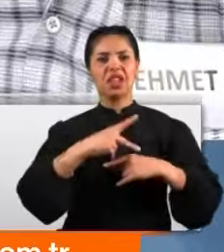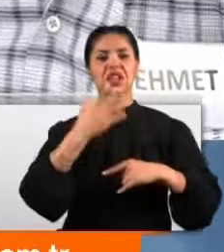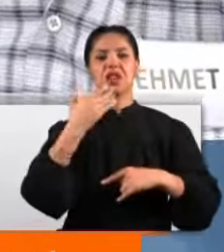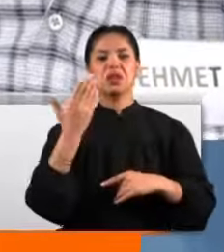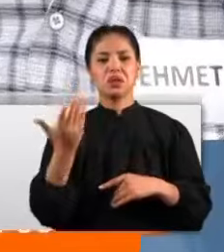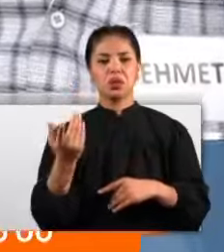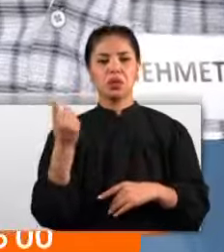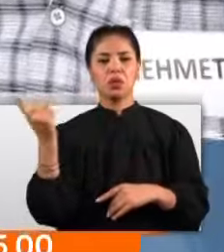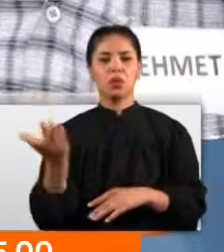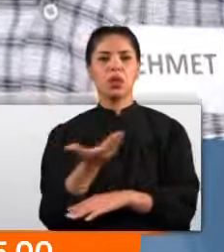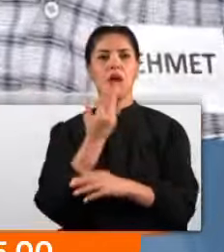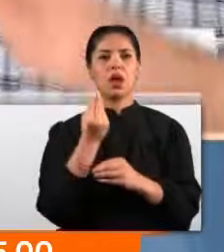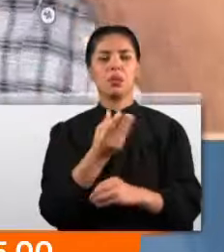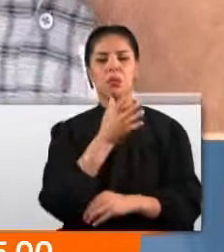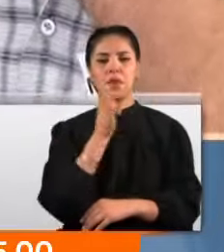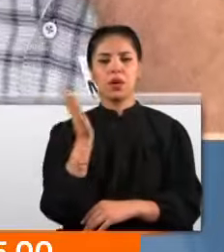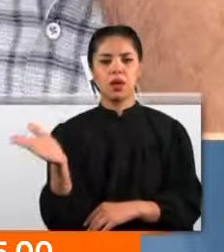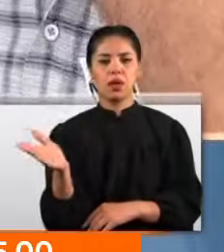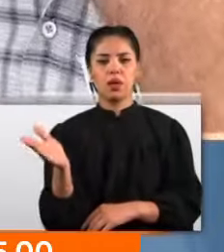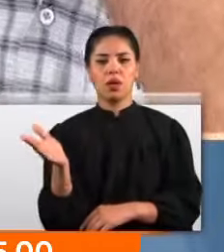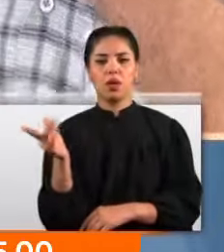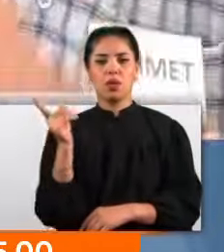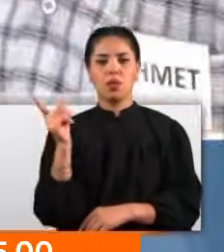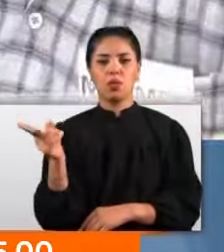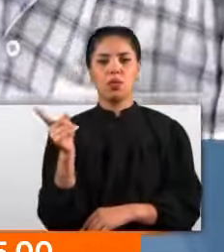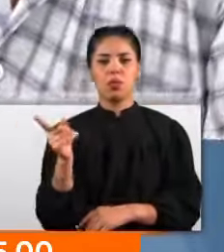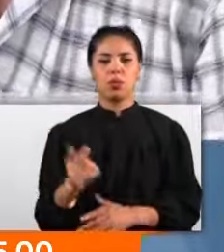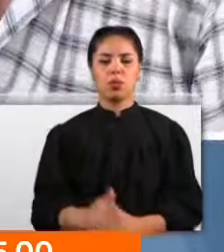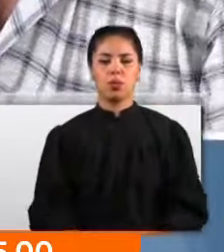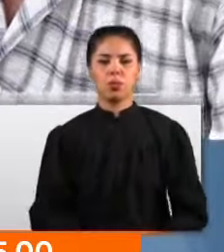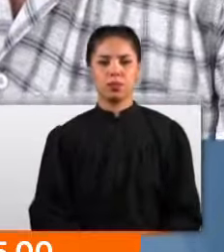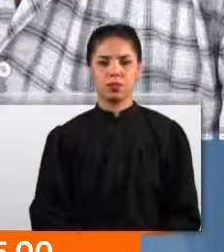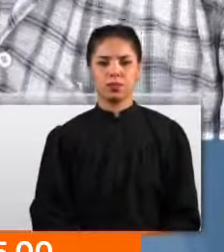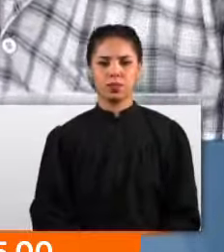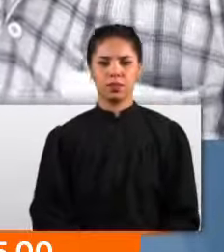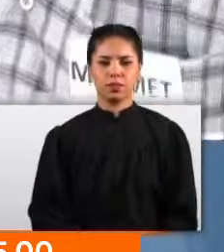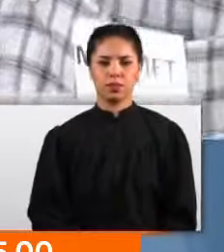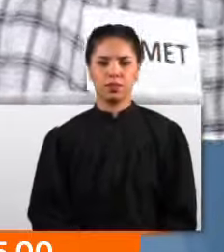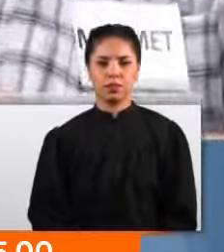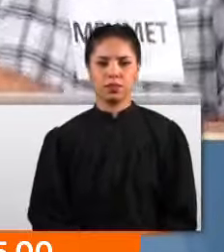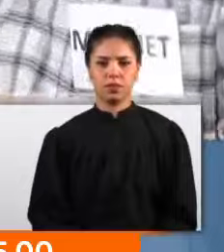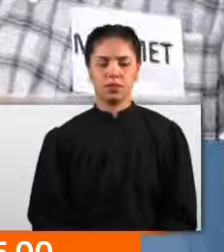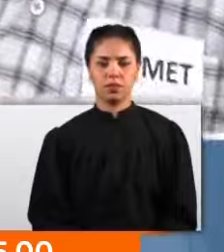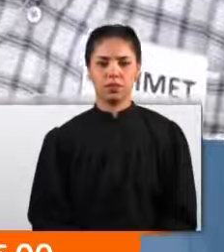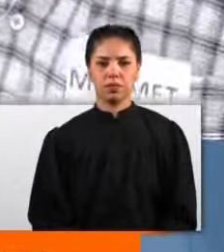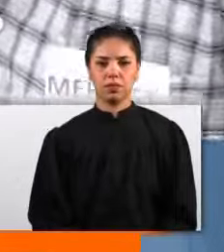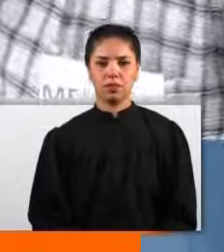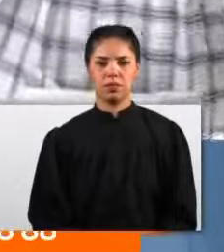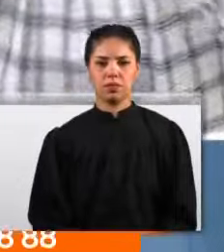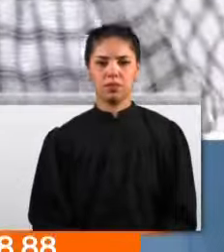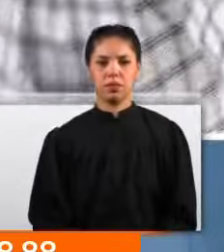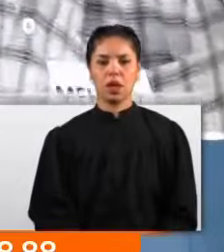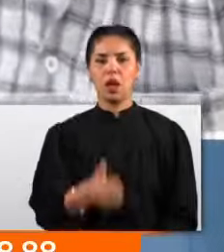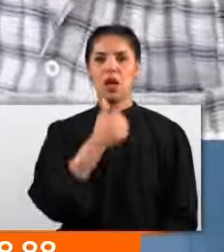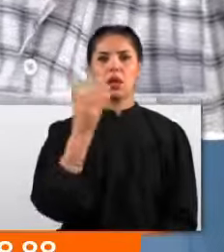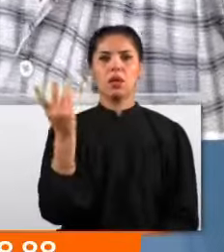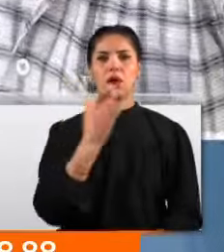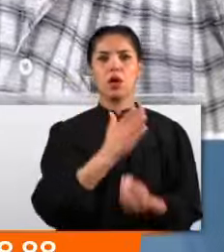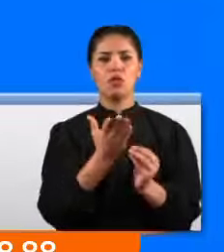ondan çok emin bu. Neye ondan ama bunun emin sadece... Ya? Neye ondan emin ya? Evet, altı... Ya sen adamı kaç parçaya böldüğünü